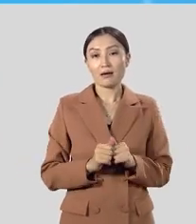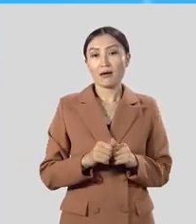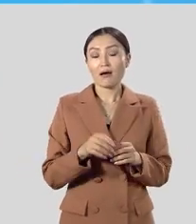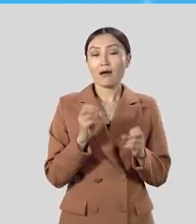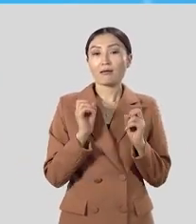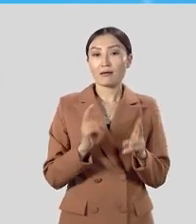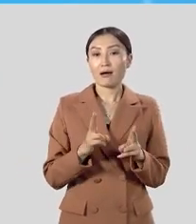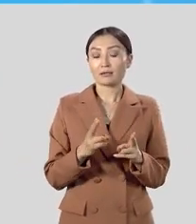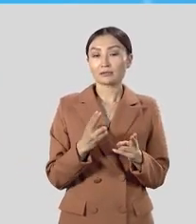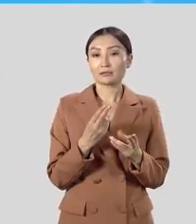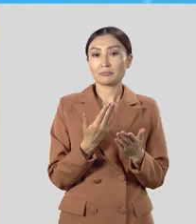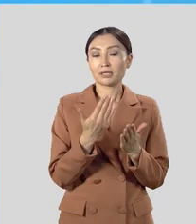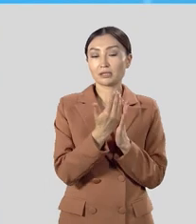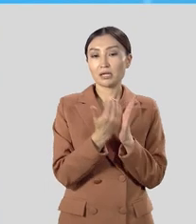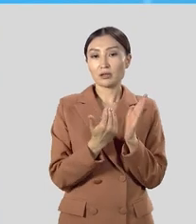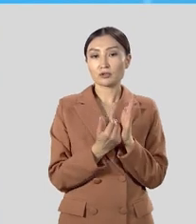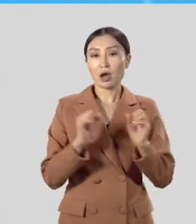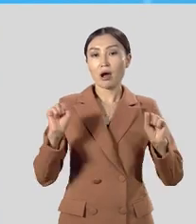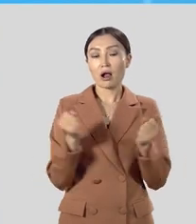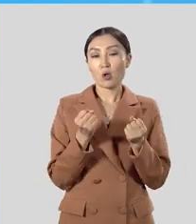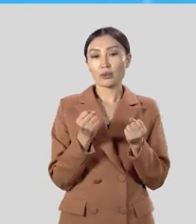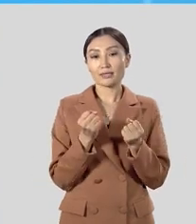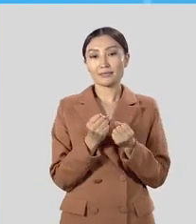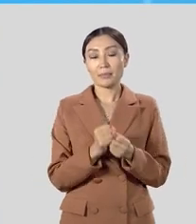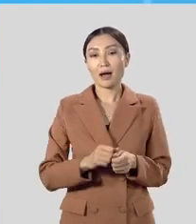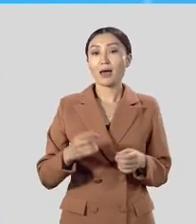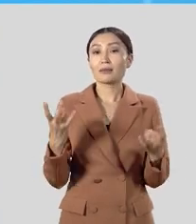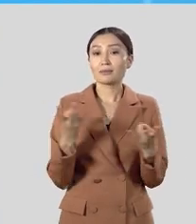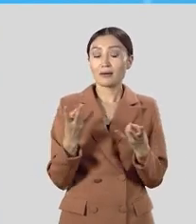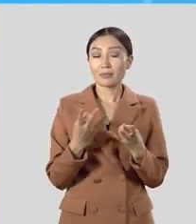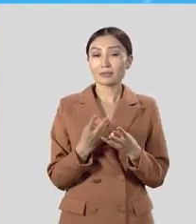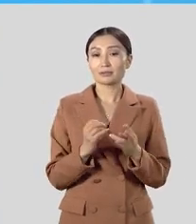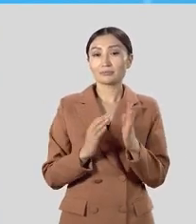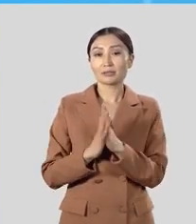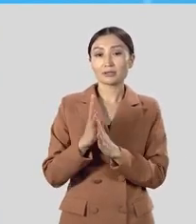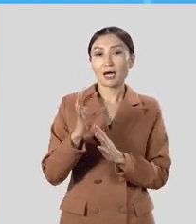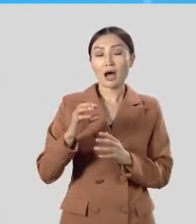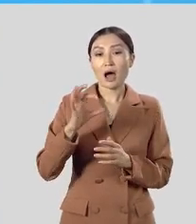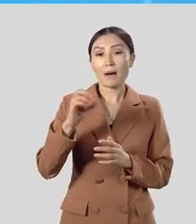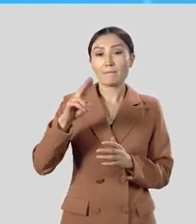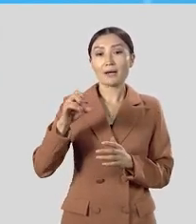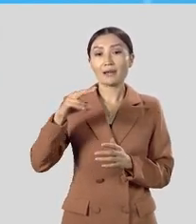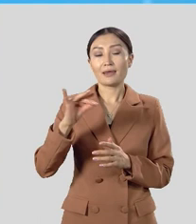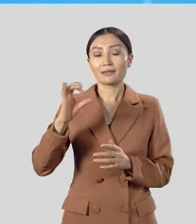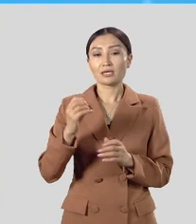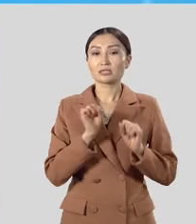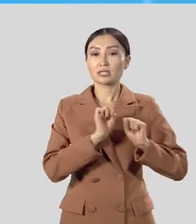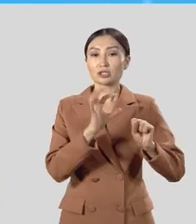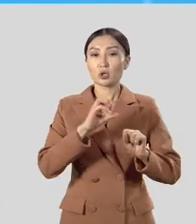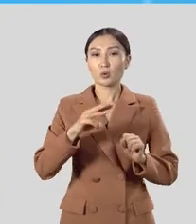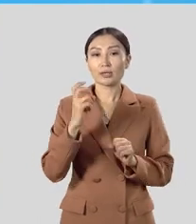факторов среды возьмем следующие: холодная зима, необходимость растений в опылении, защита от